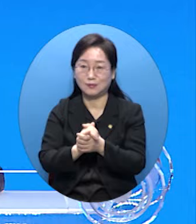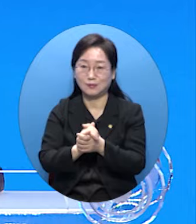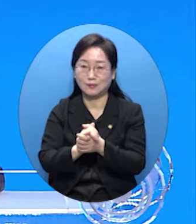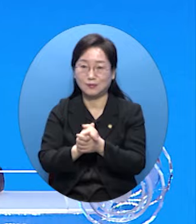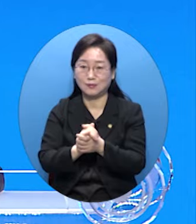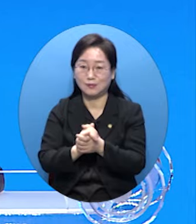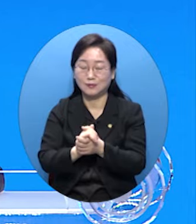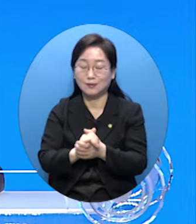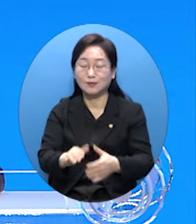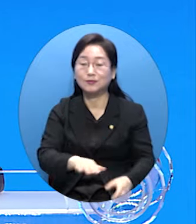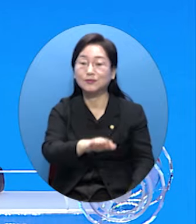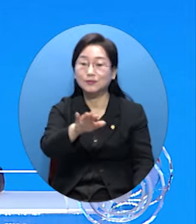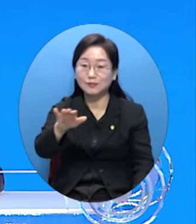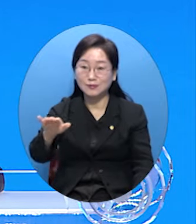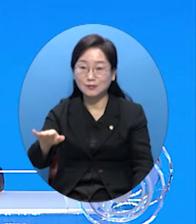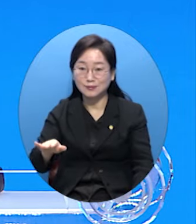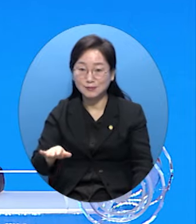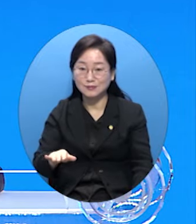우리